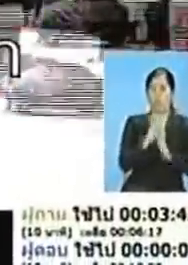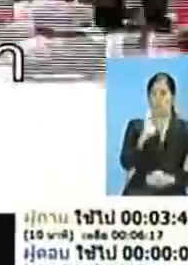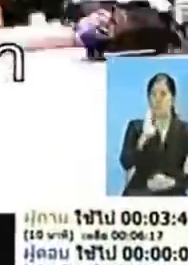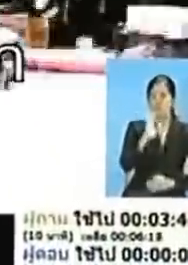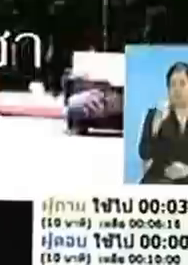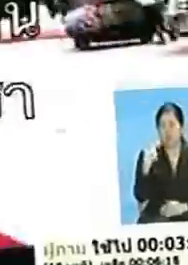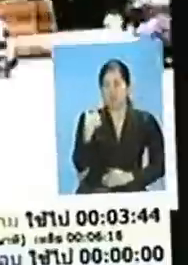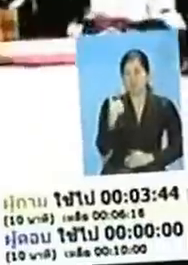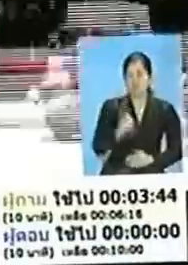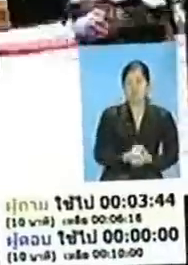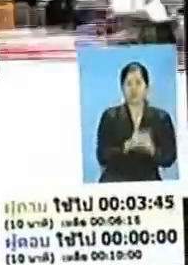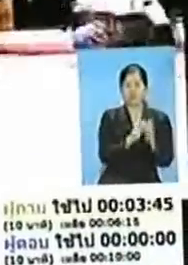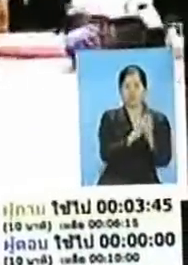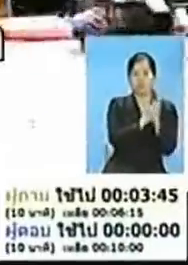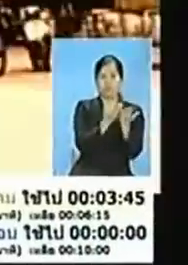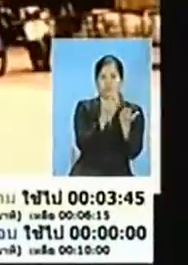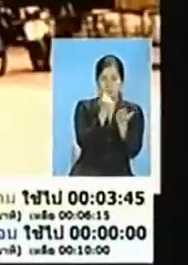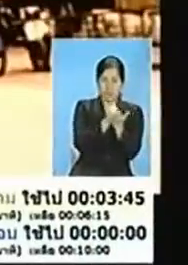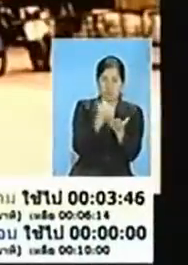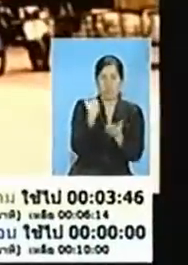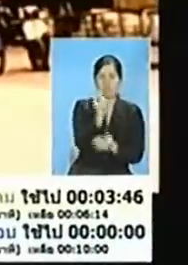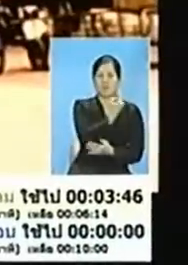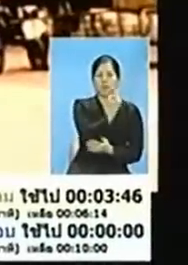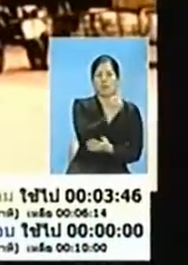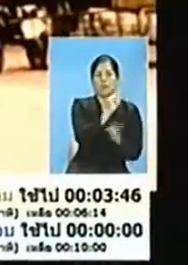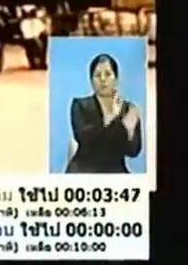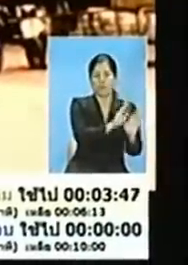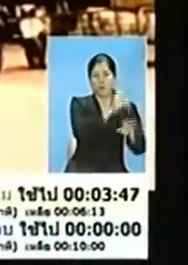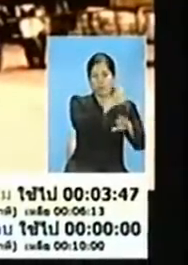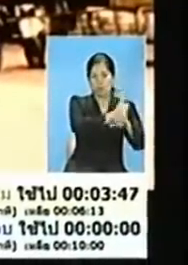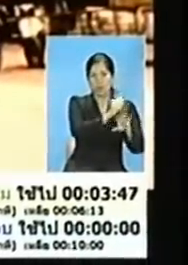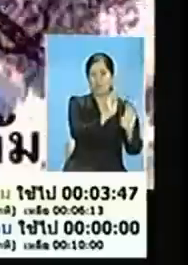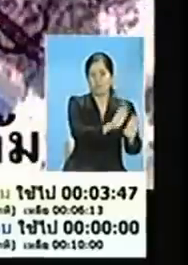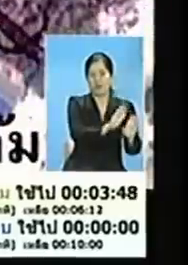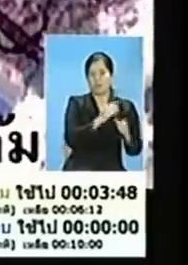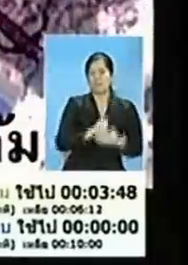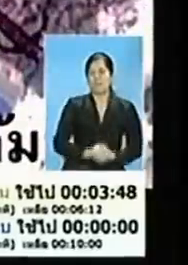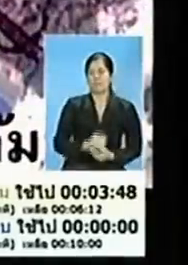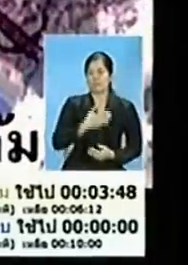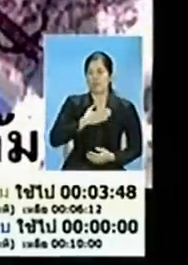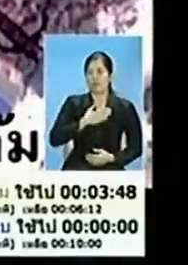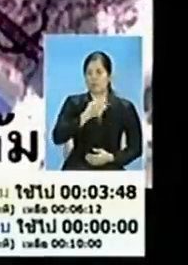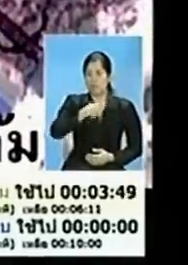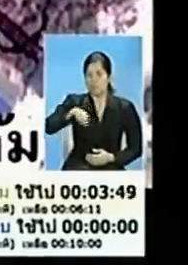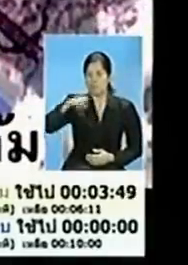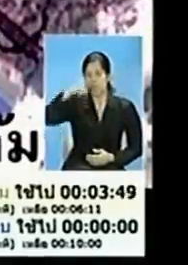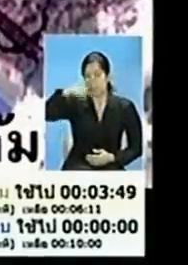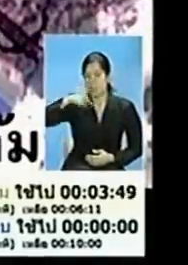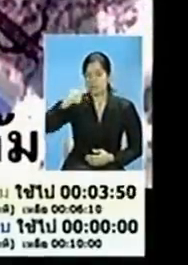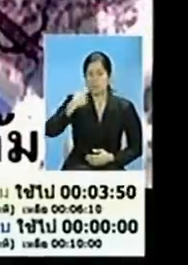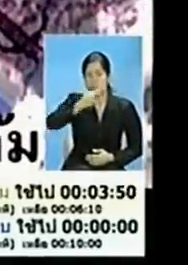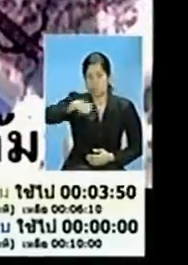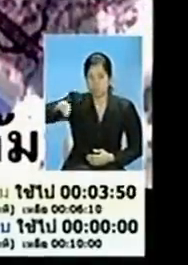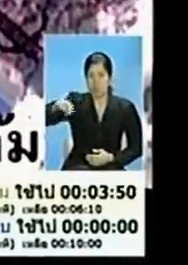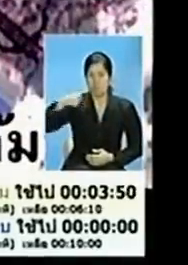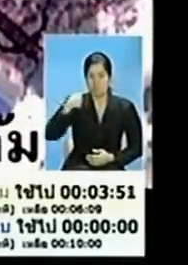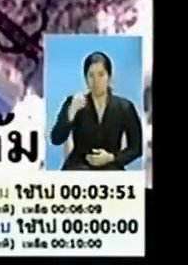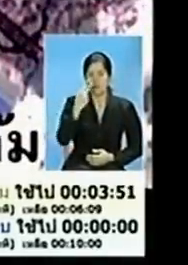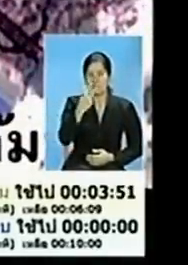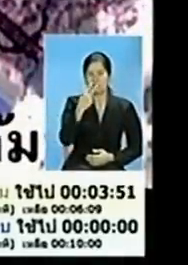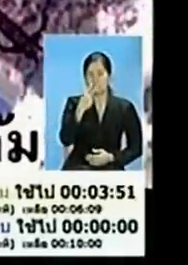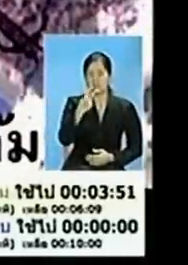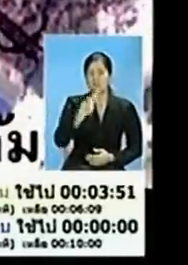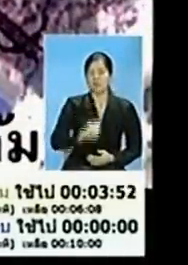านนี้ไปเดินวนสะพานกลับมาฝั่งไทยฮะตรงนี้แผนผังให้เห็นว่าอาคาร